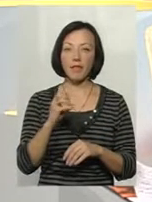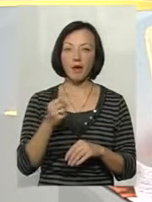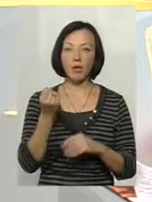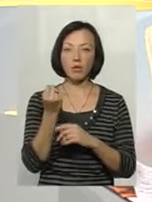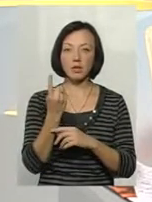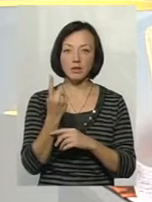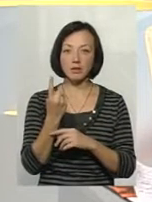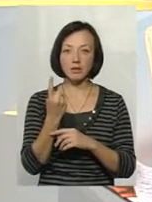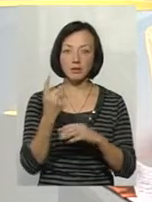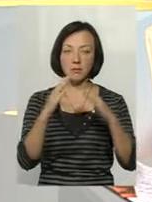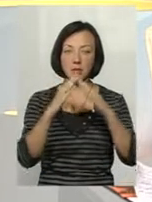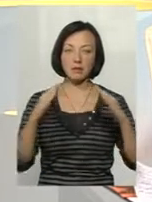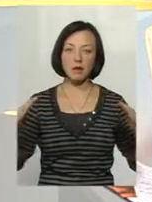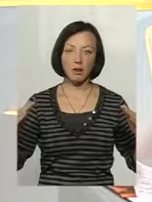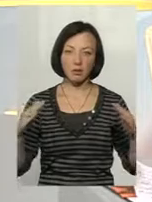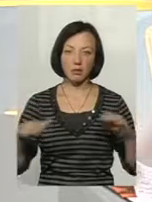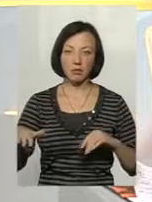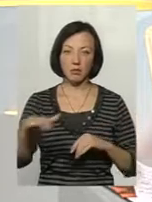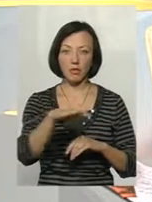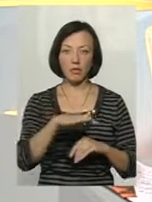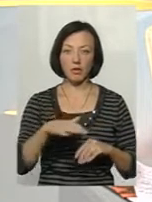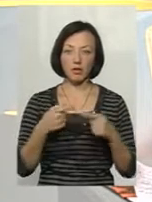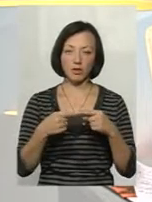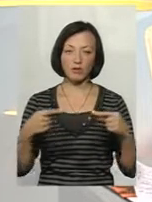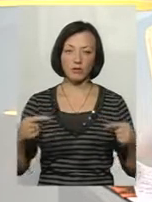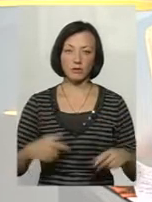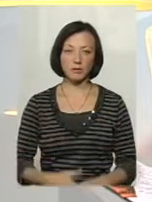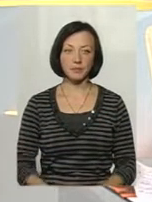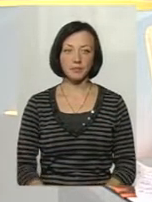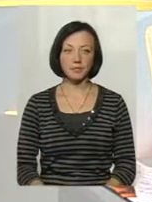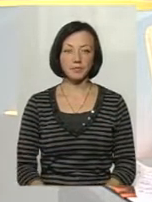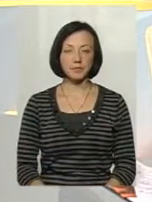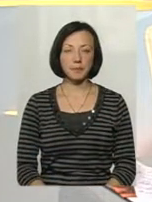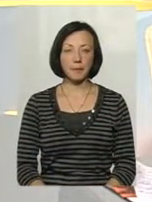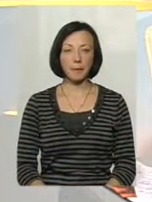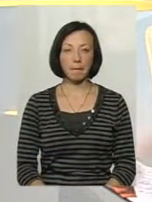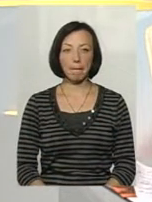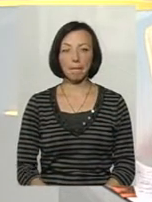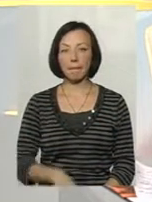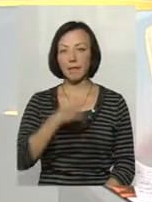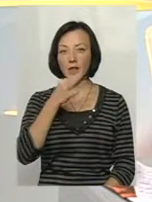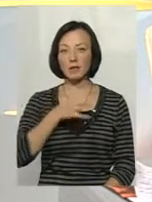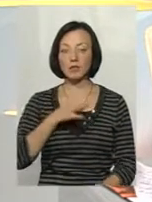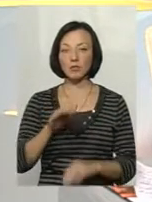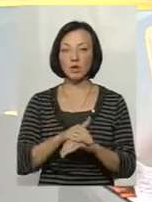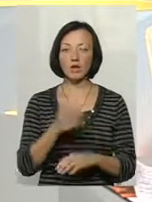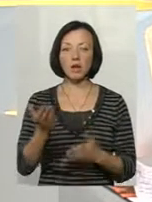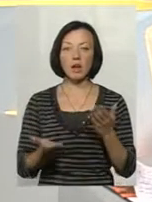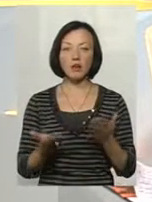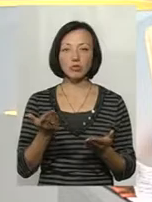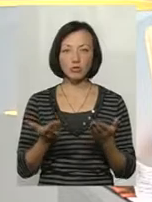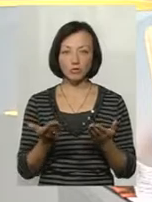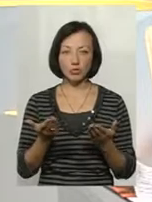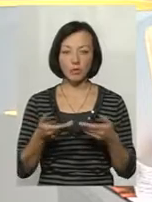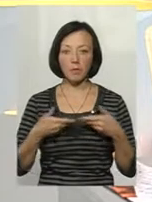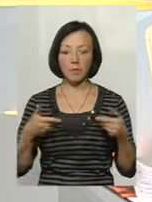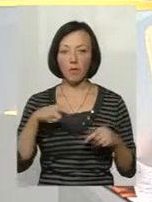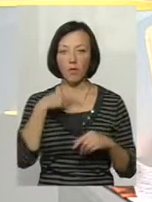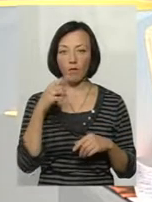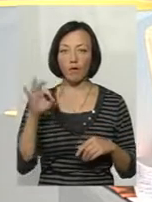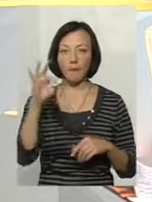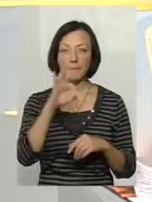11-й, якийсь мансардний поверх і тому подібне. Скажіть, будь ласка, якщо ми говоримо